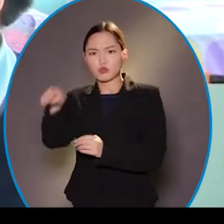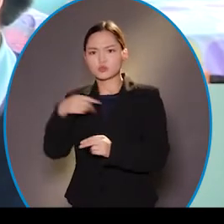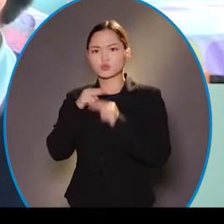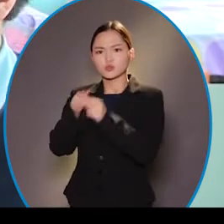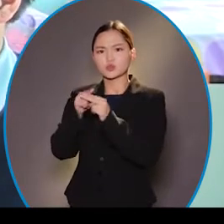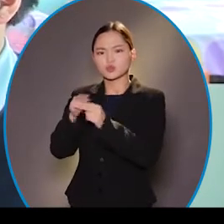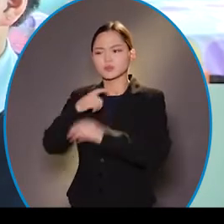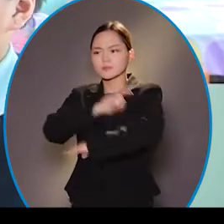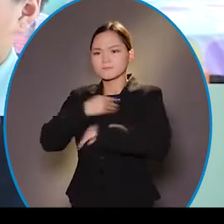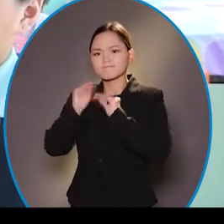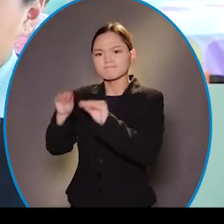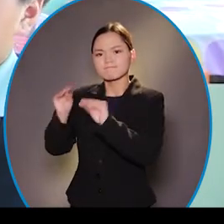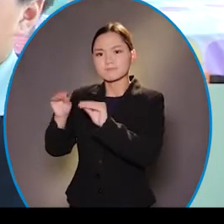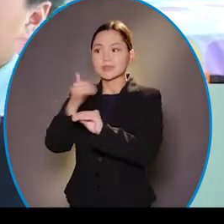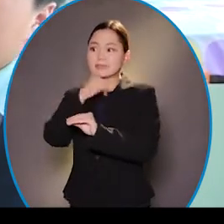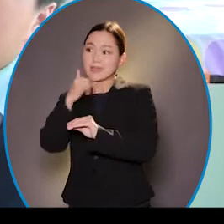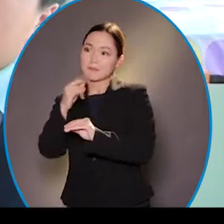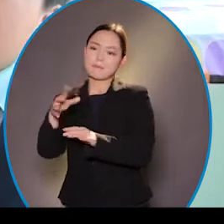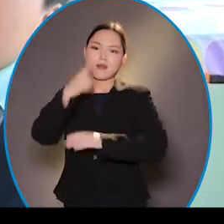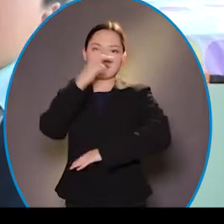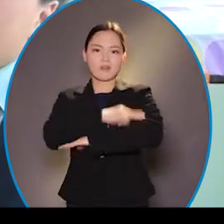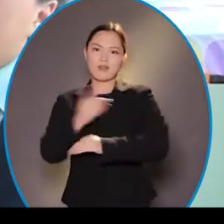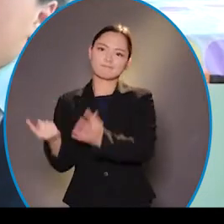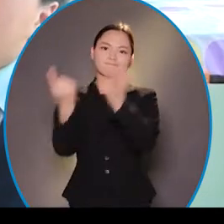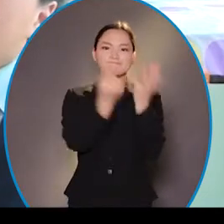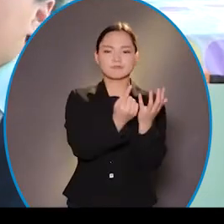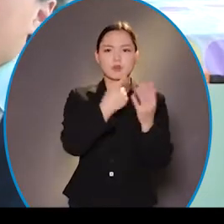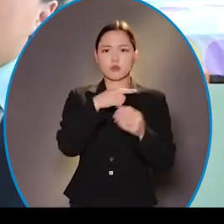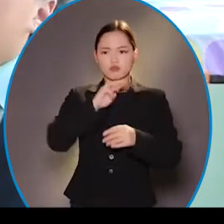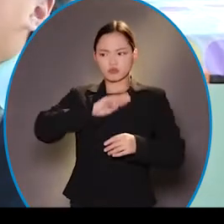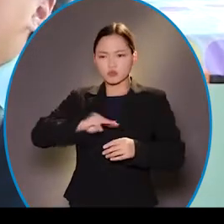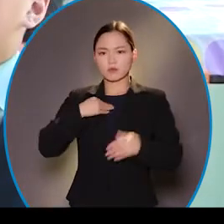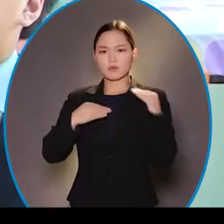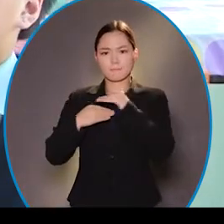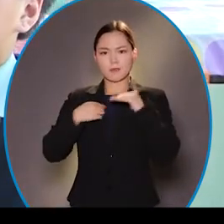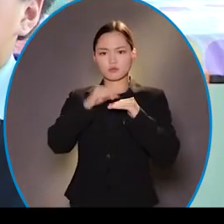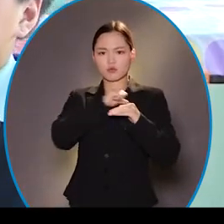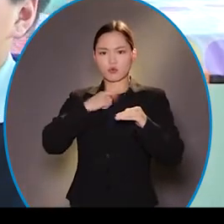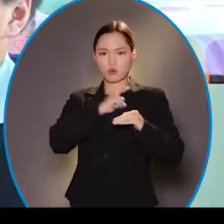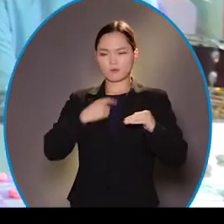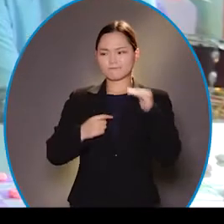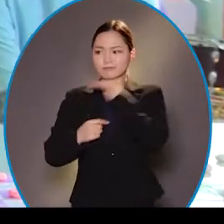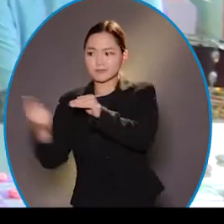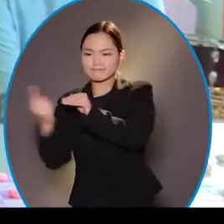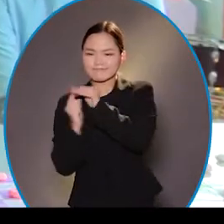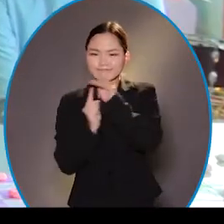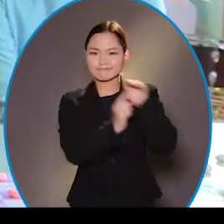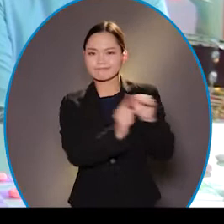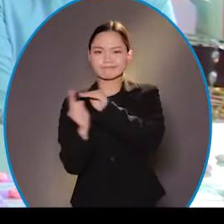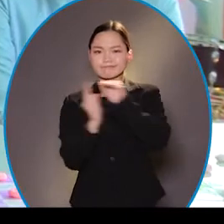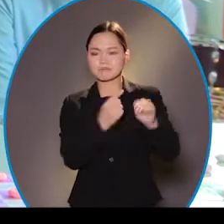хичээл заадаг, зарим үед манай хүүхдүүдтэй хамт байхын тулд машинаар бас өөрөө зөөж авчирсатай гэдэг.